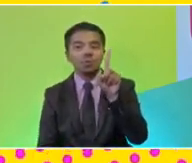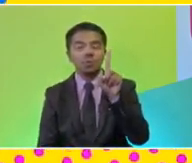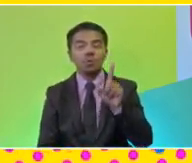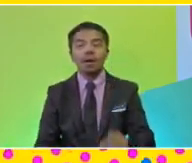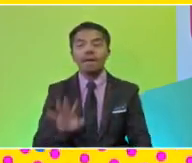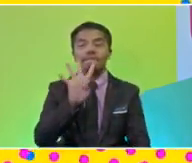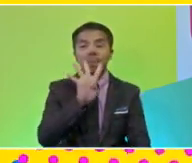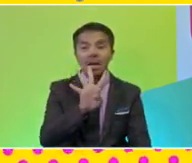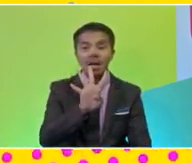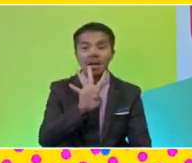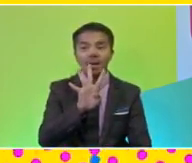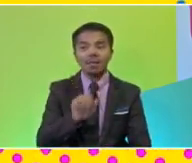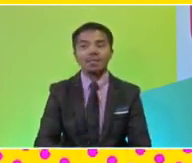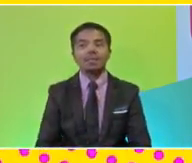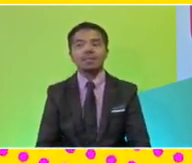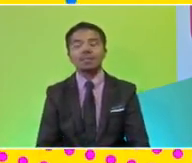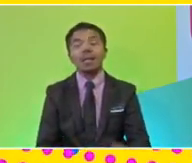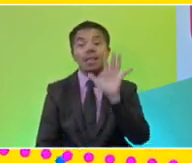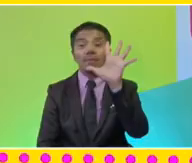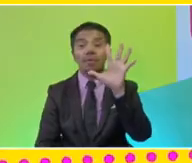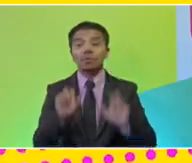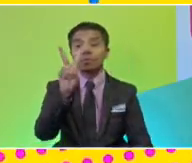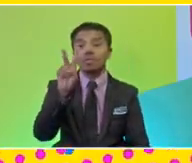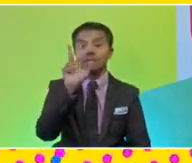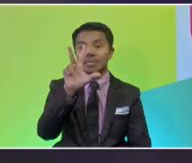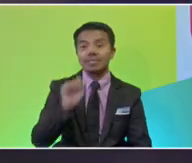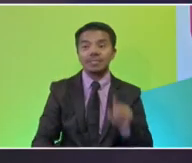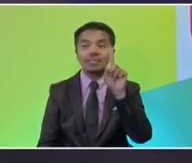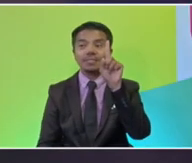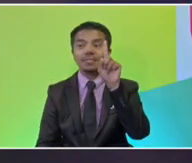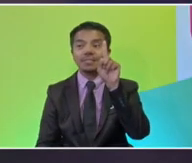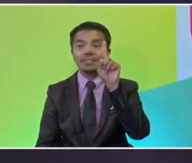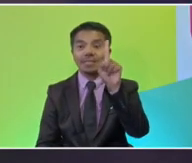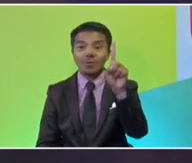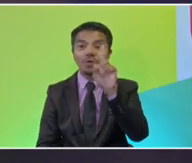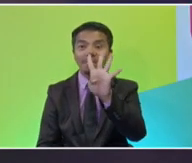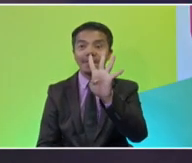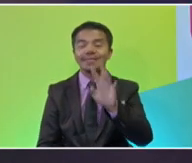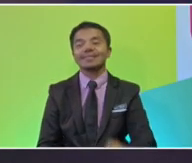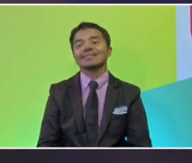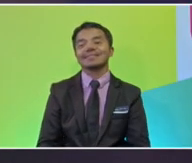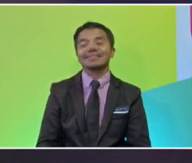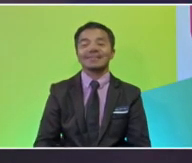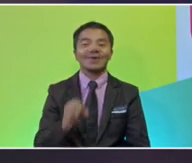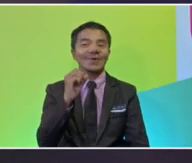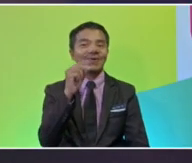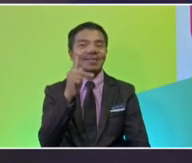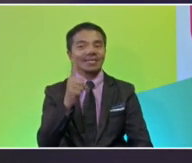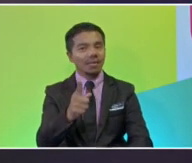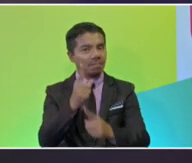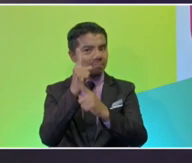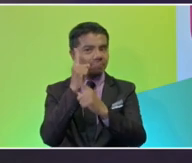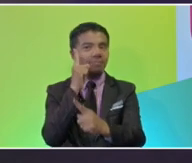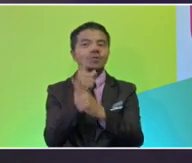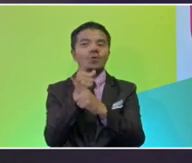1 4 5 2 3 1 4 Cikgu Oke Betul Oke jadi sekarang nih